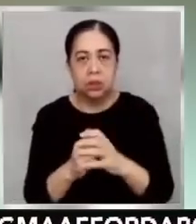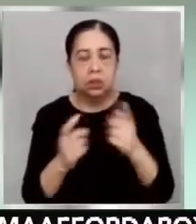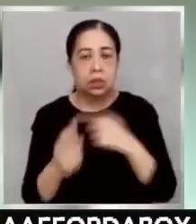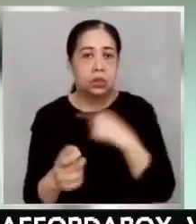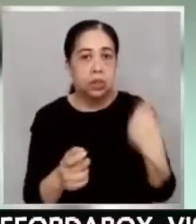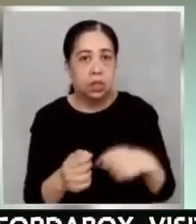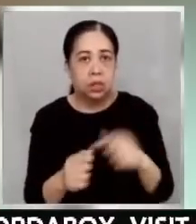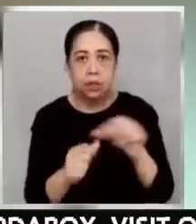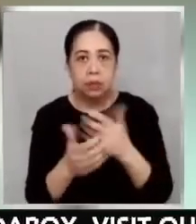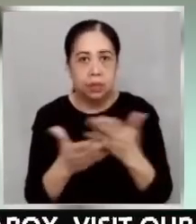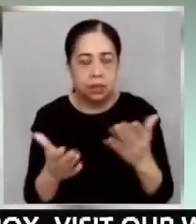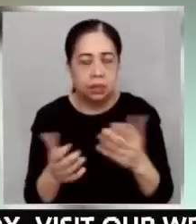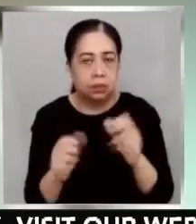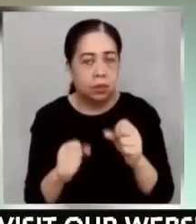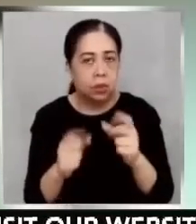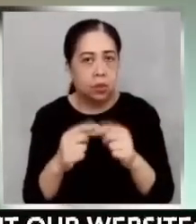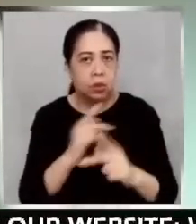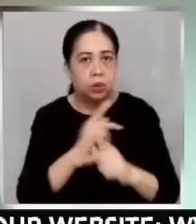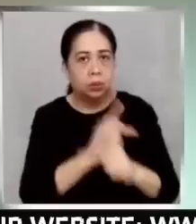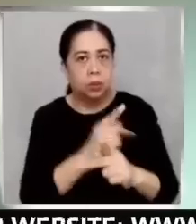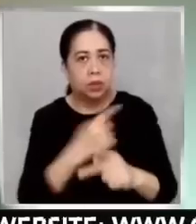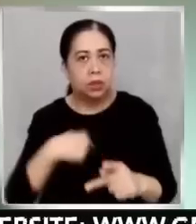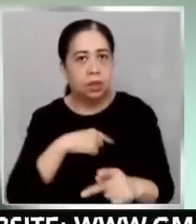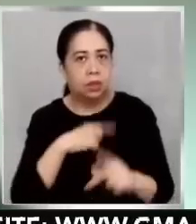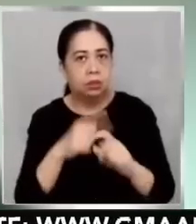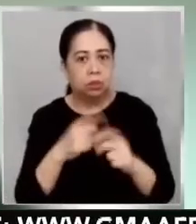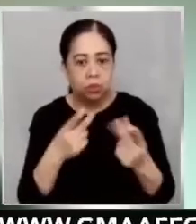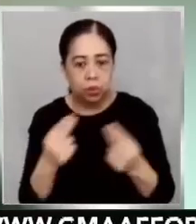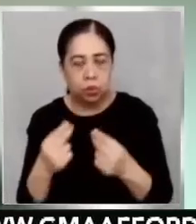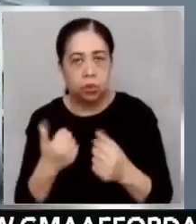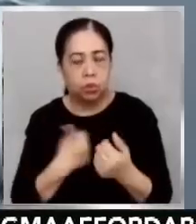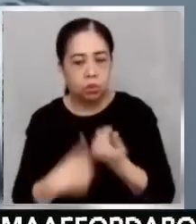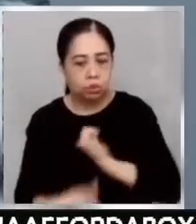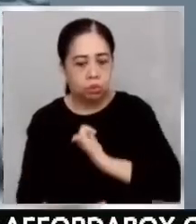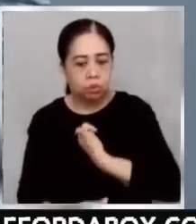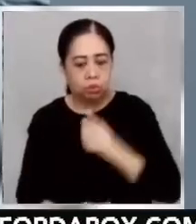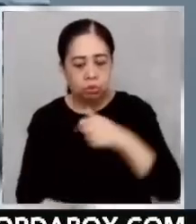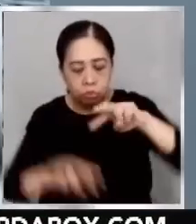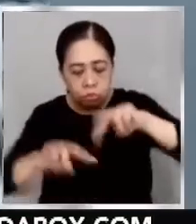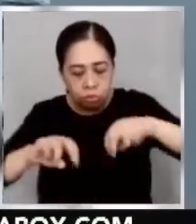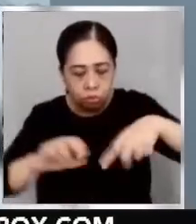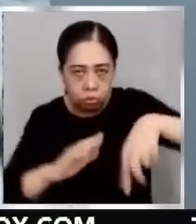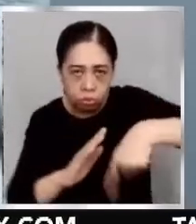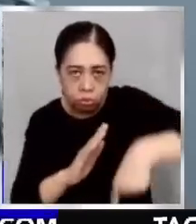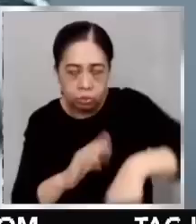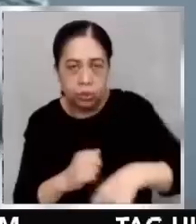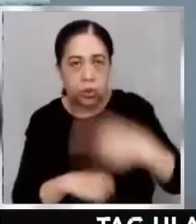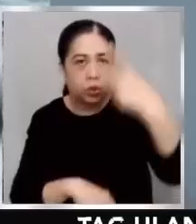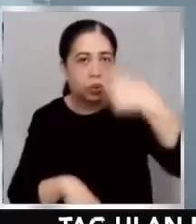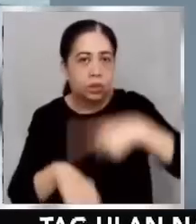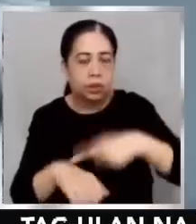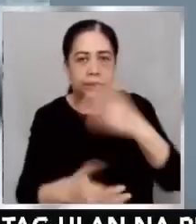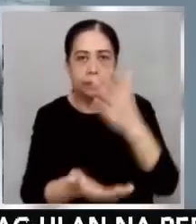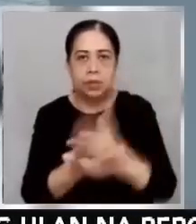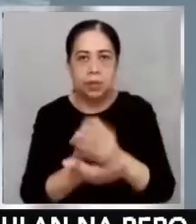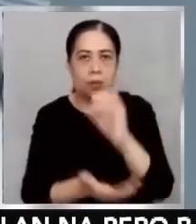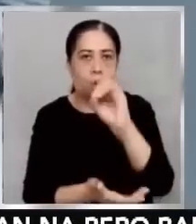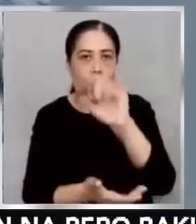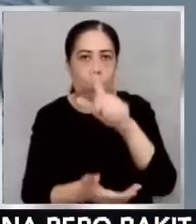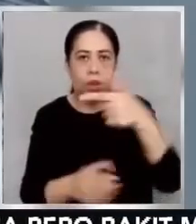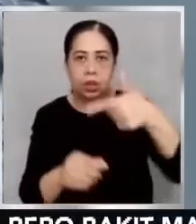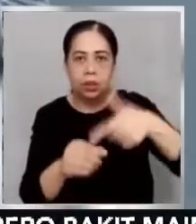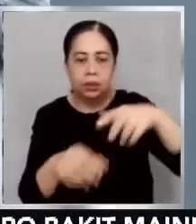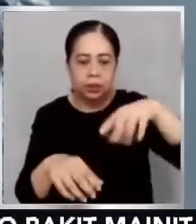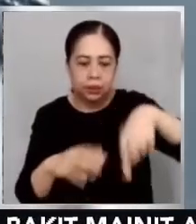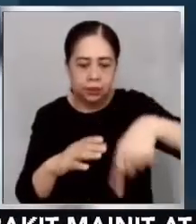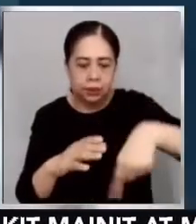that's possible to prevent us from conducting a unilateral exploration. Dalawang beses nang itinigil ang oil exploration sa Reed Bank dahil sa